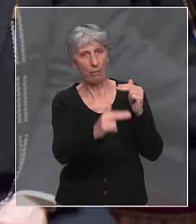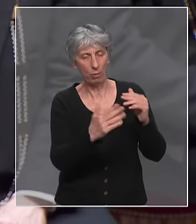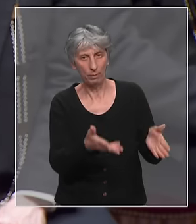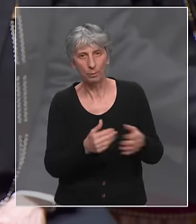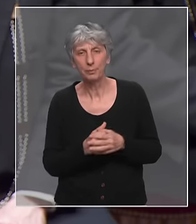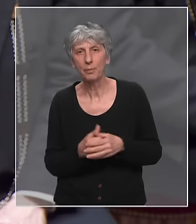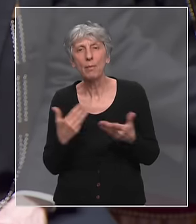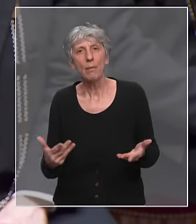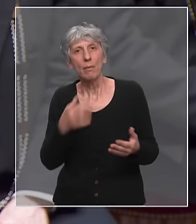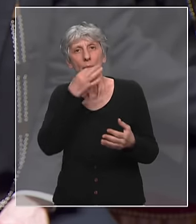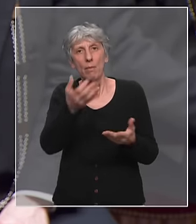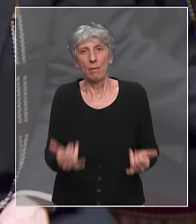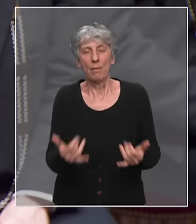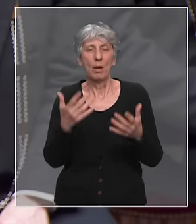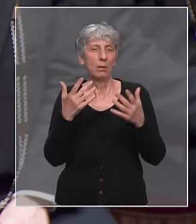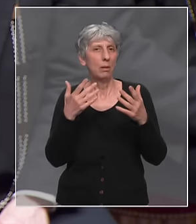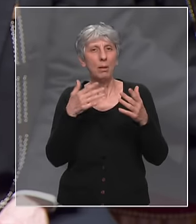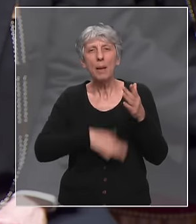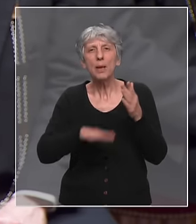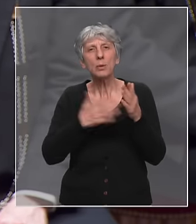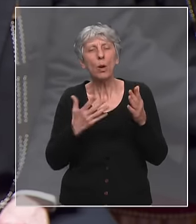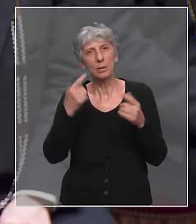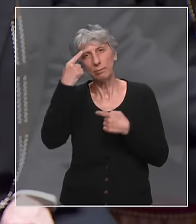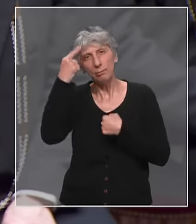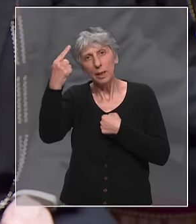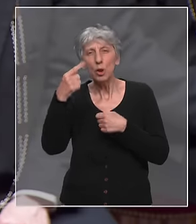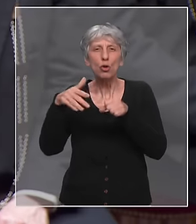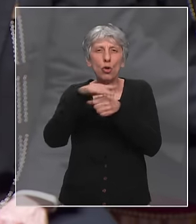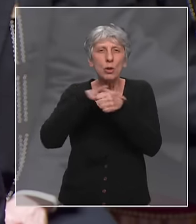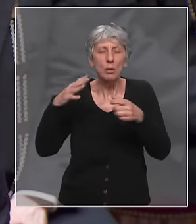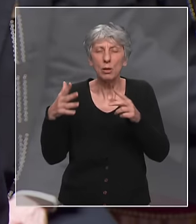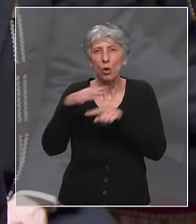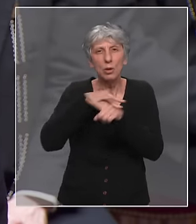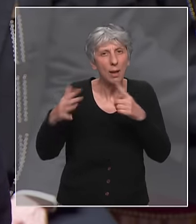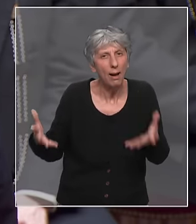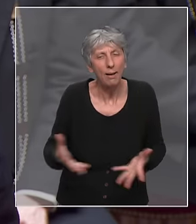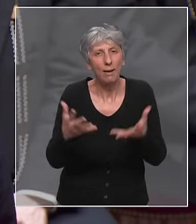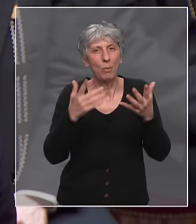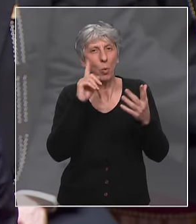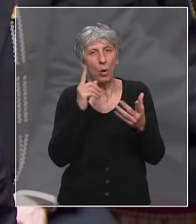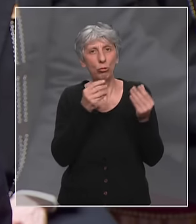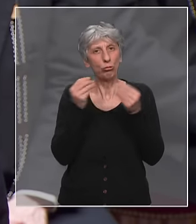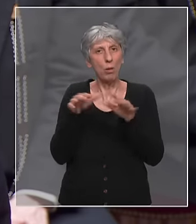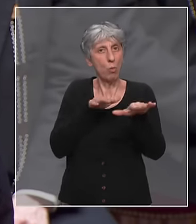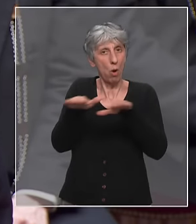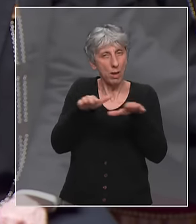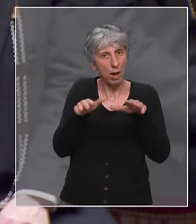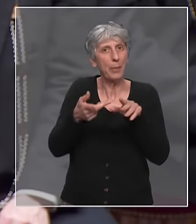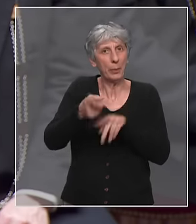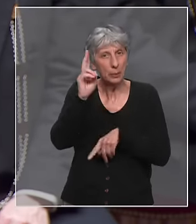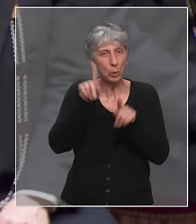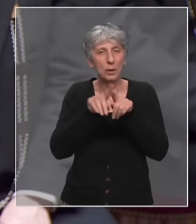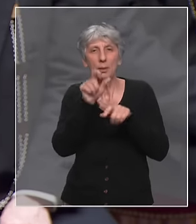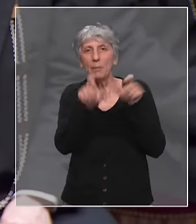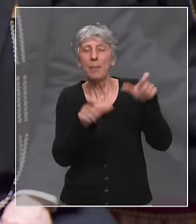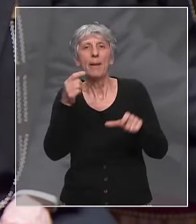le dis ici, c'est une mesure profondément sociale. Profondément sociale parce qu'elle vise à donner davantage de moyens et à accompagner davantage les élèves